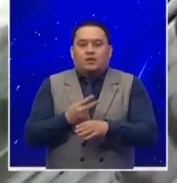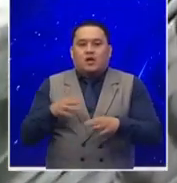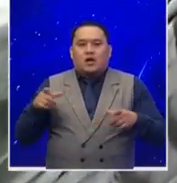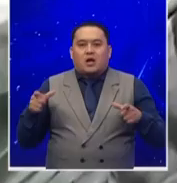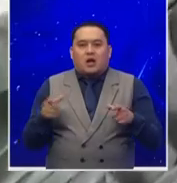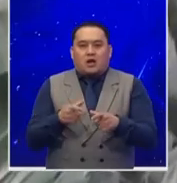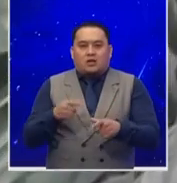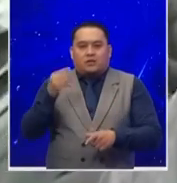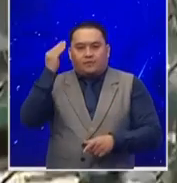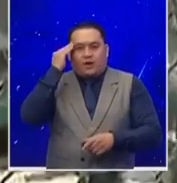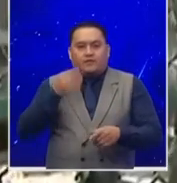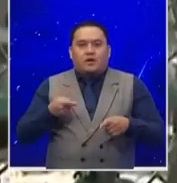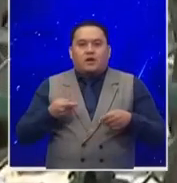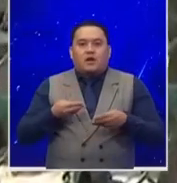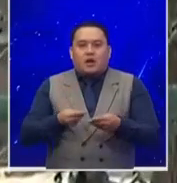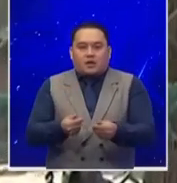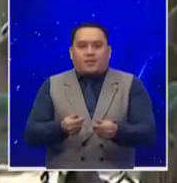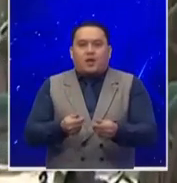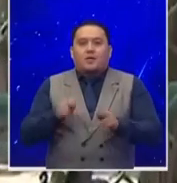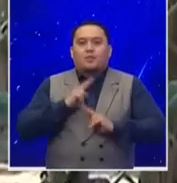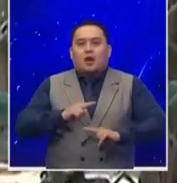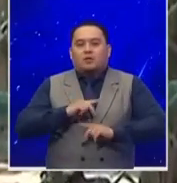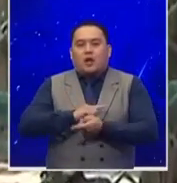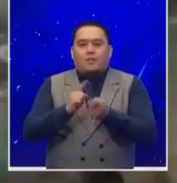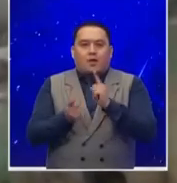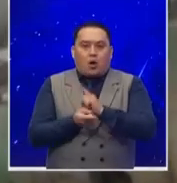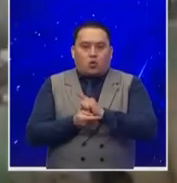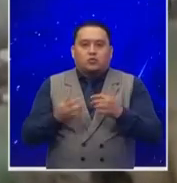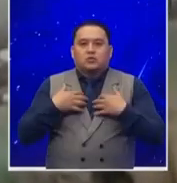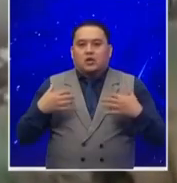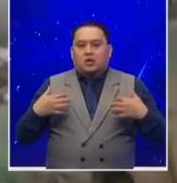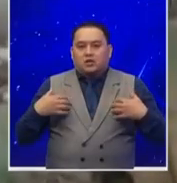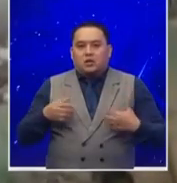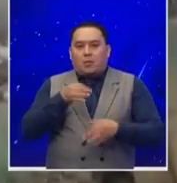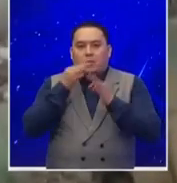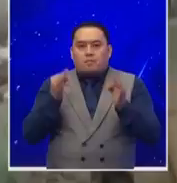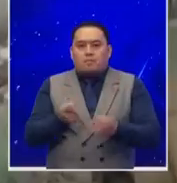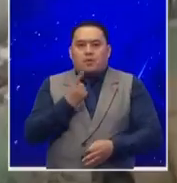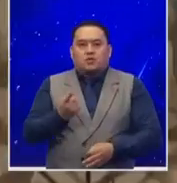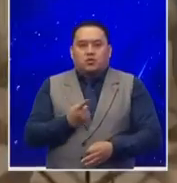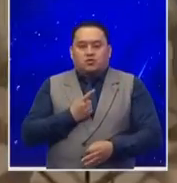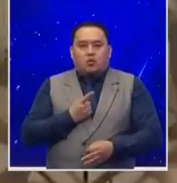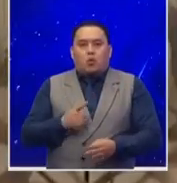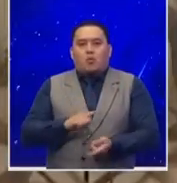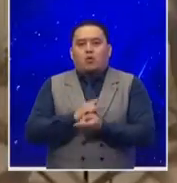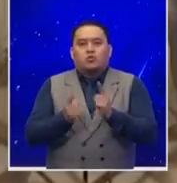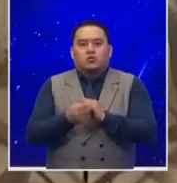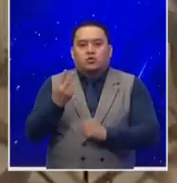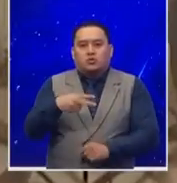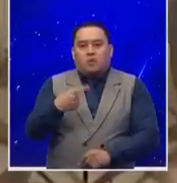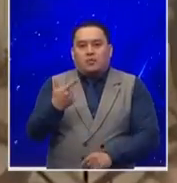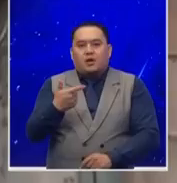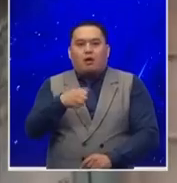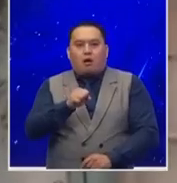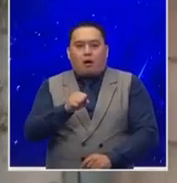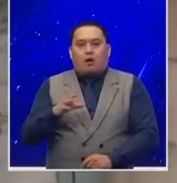карантиннің әсері деп біледі. Және шетелдік әріптестермен білім алмасқан зообақ қызметкерлерінде тәжірибесі толысты деп отыр. Аумағы 21 гектар